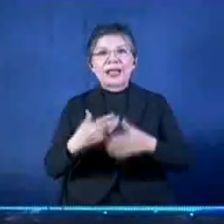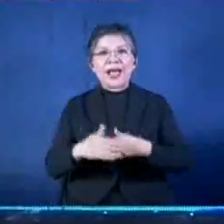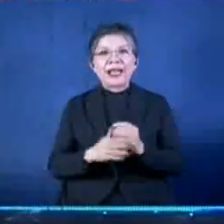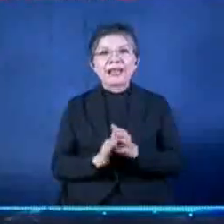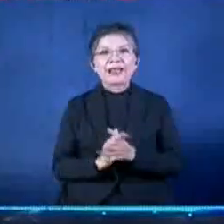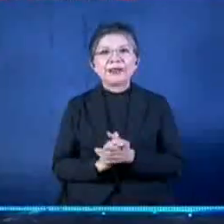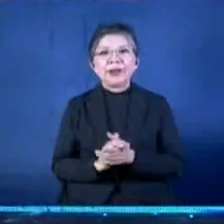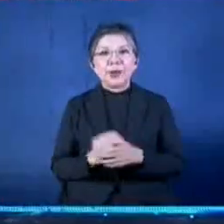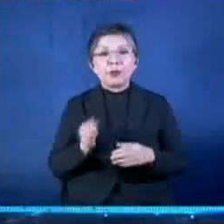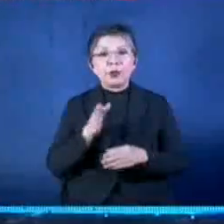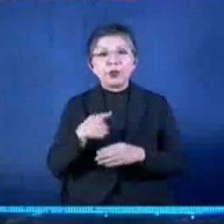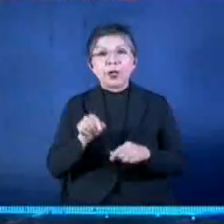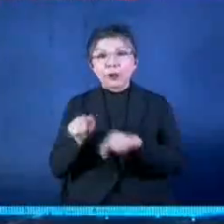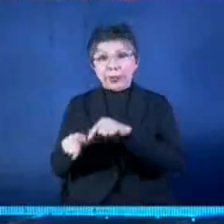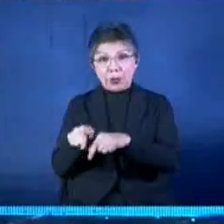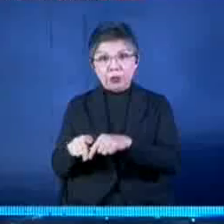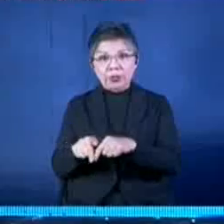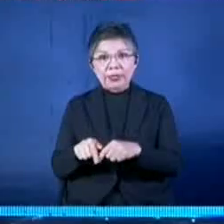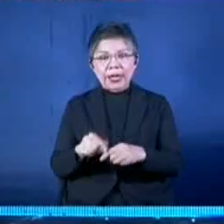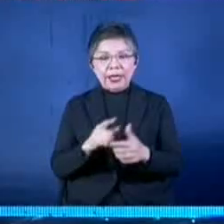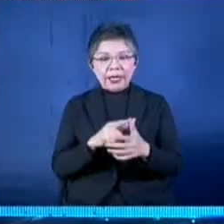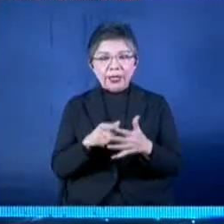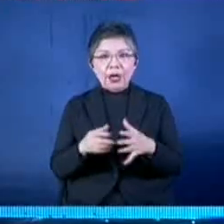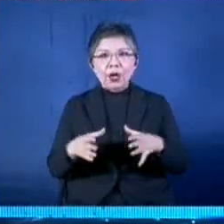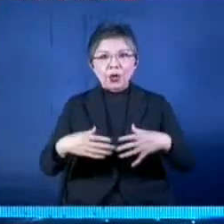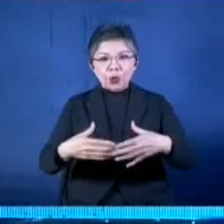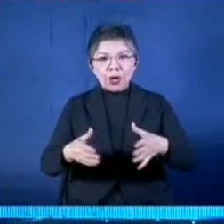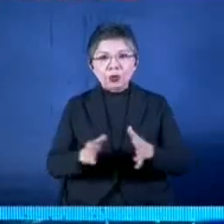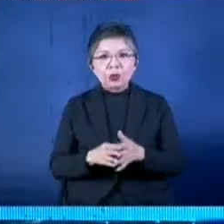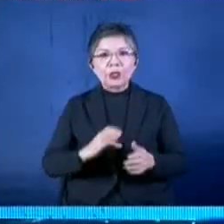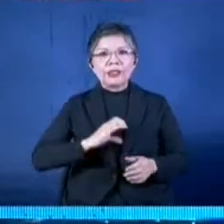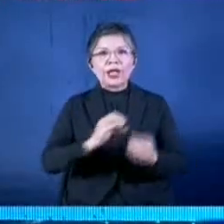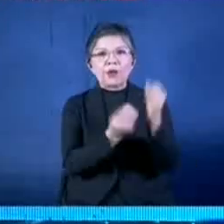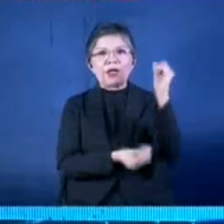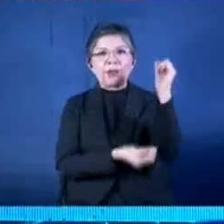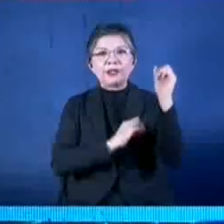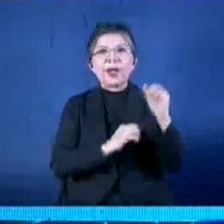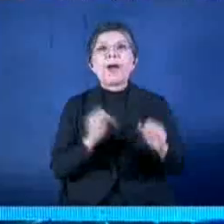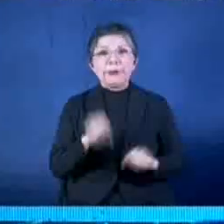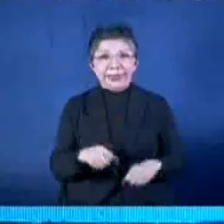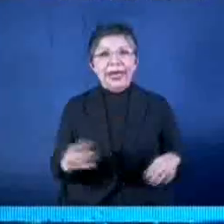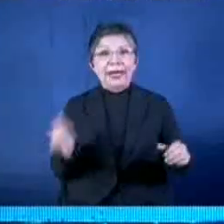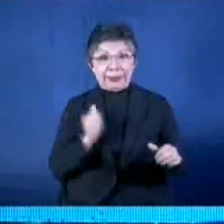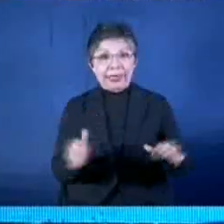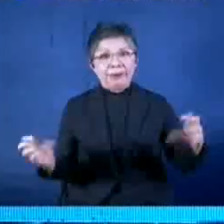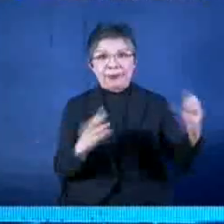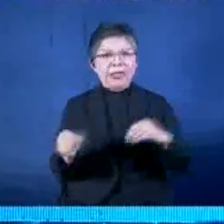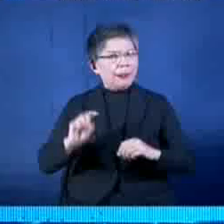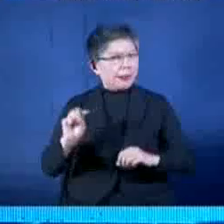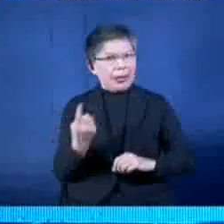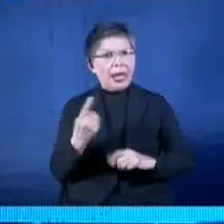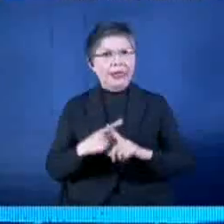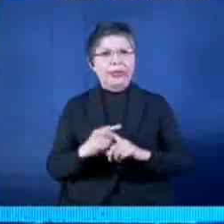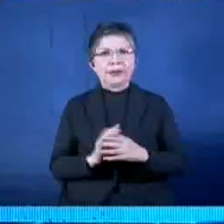pelaksanaan menuju ke pemilu ada ruang untuk calon wakil presiden berdebat. Ini untuk pertama kalinya.